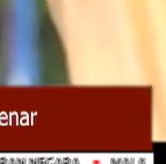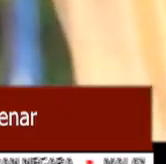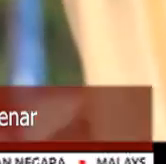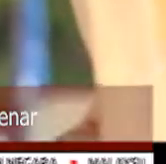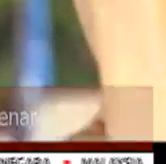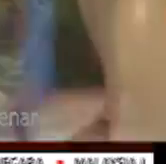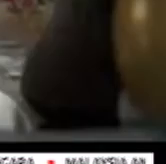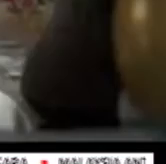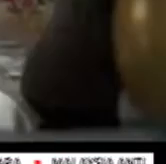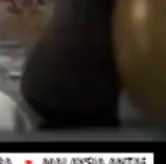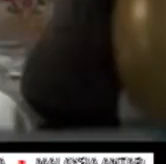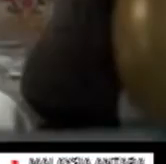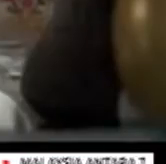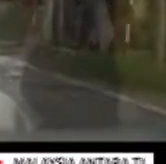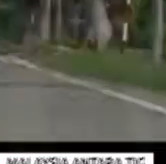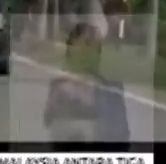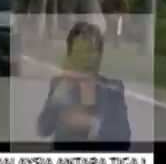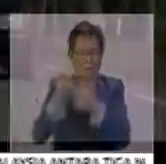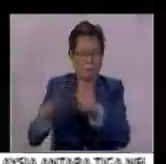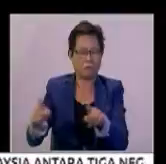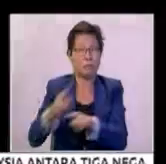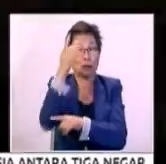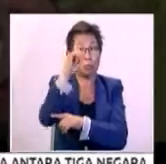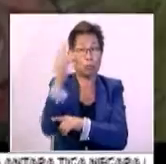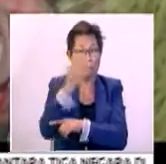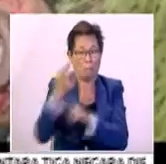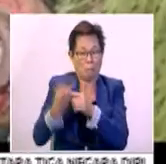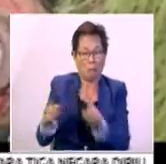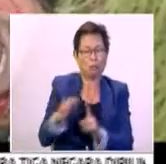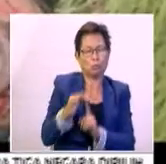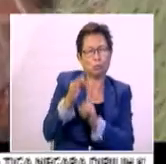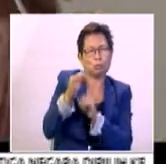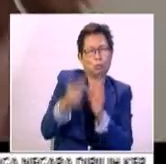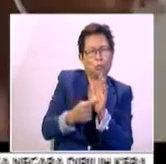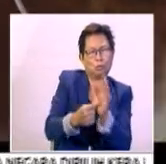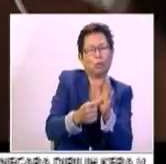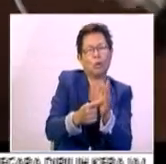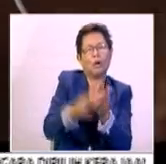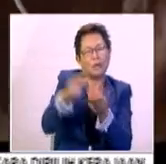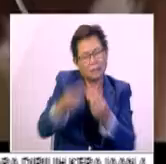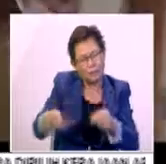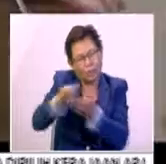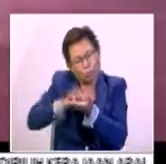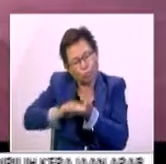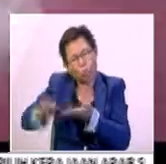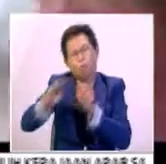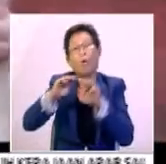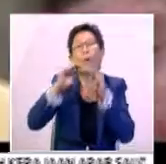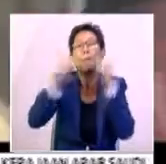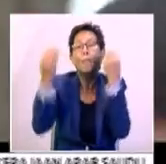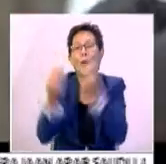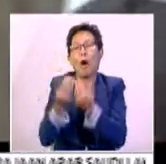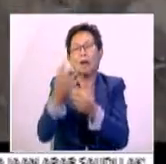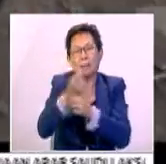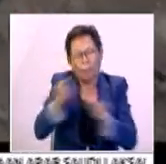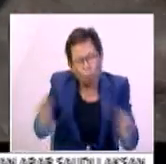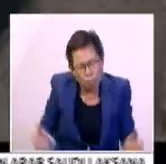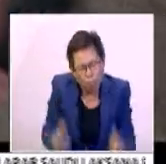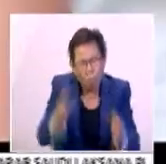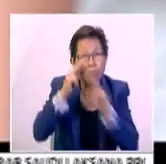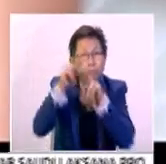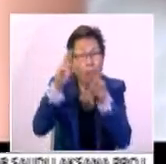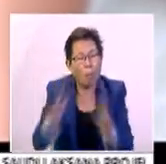Perkeso. Satu genre filem yang berbeza memaparkan nilai-nilai murni kemasyarakatan yang dapat memotivasikan